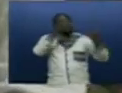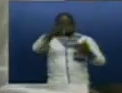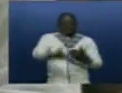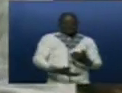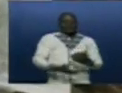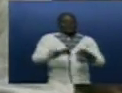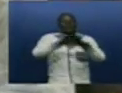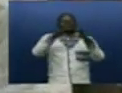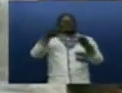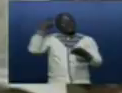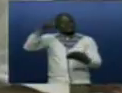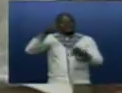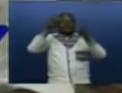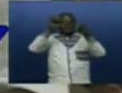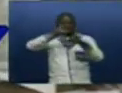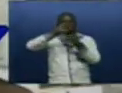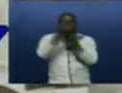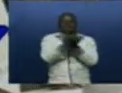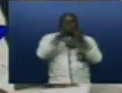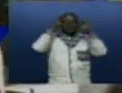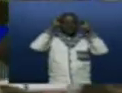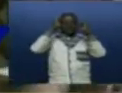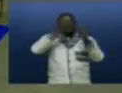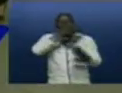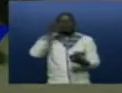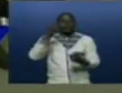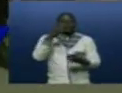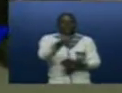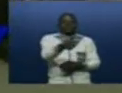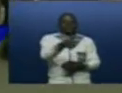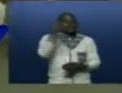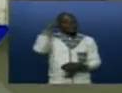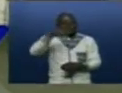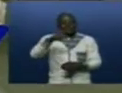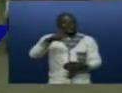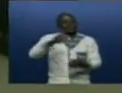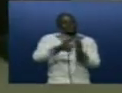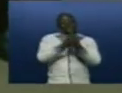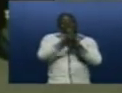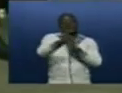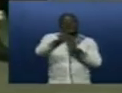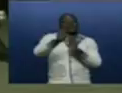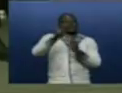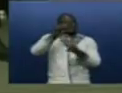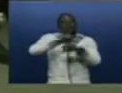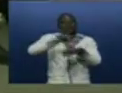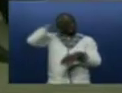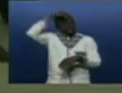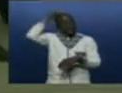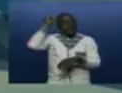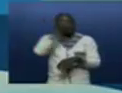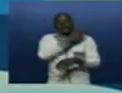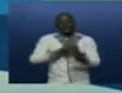acteurs du système éducatif de donner le meilleur d'eux-mêmes pour une éducation de qualité au Sahel et partant au Burkina Faso.